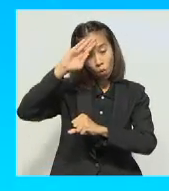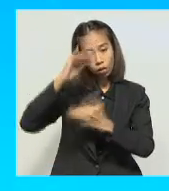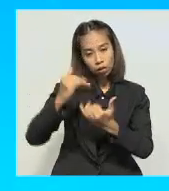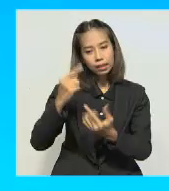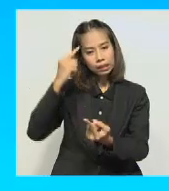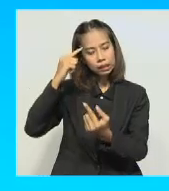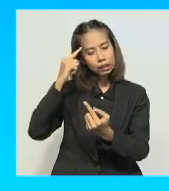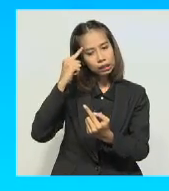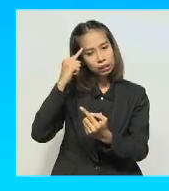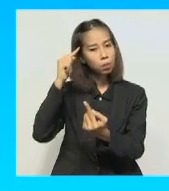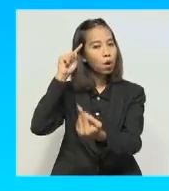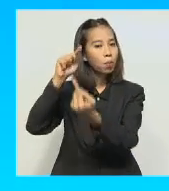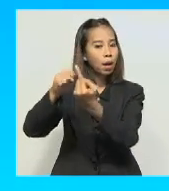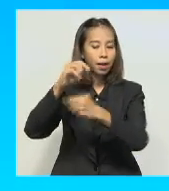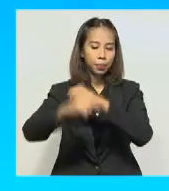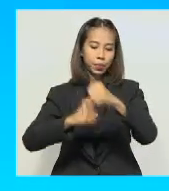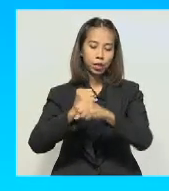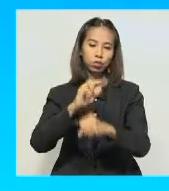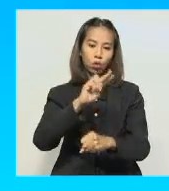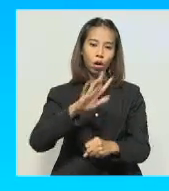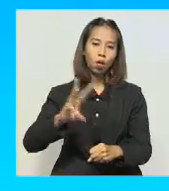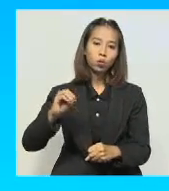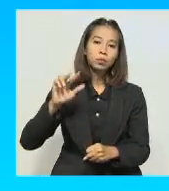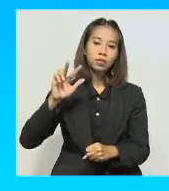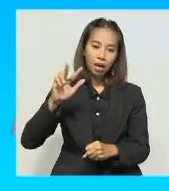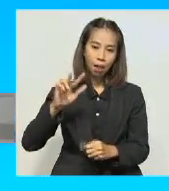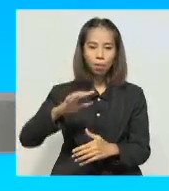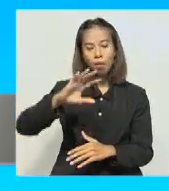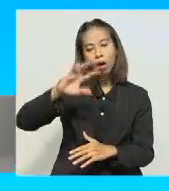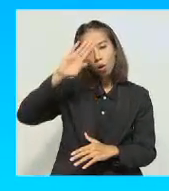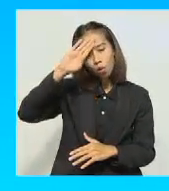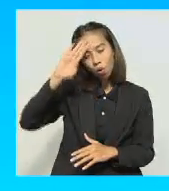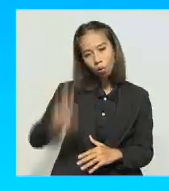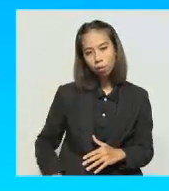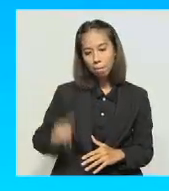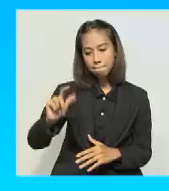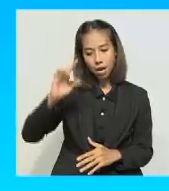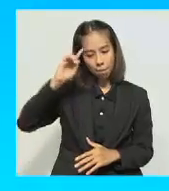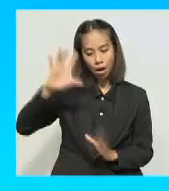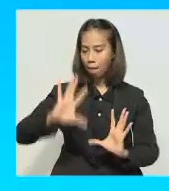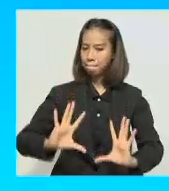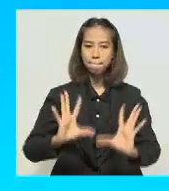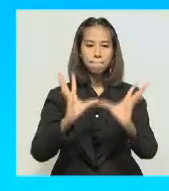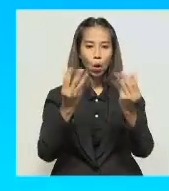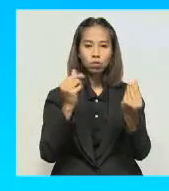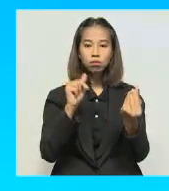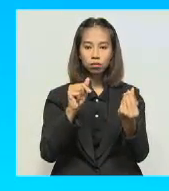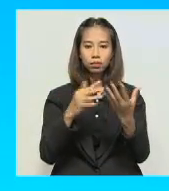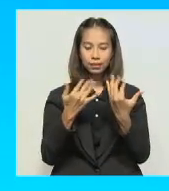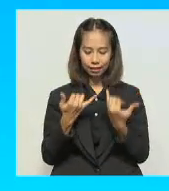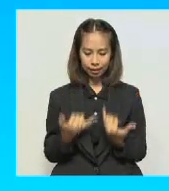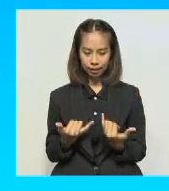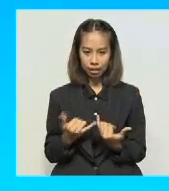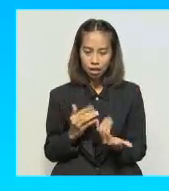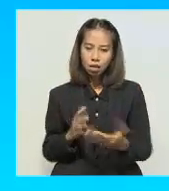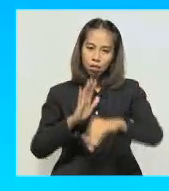ายในปี2563ประเทศไทยจะปลอดจากโรคพิษสุนัขบ้าสำหรับการรณรงค์ในปีนี้ค่ะกรมควบคุมโรคยัง